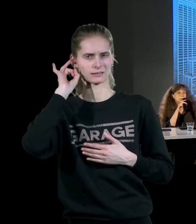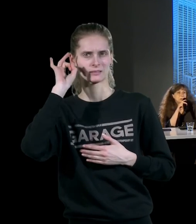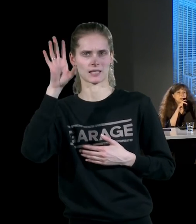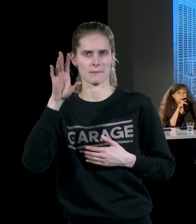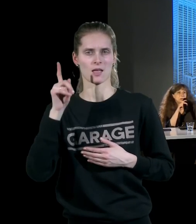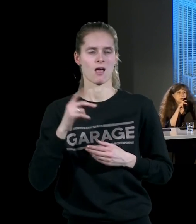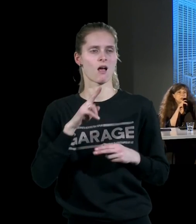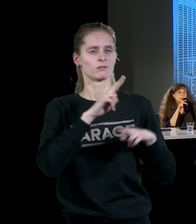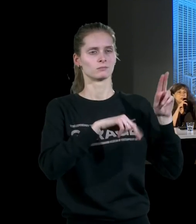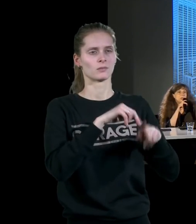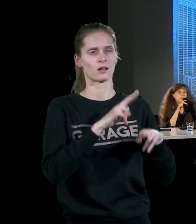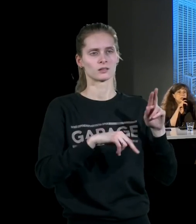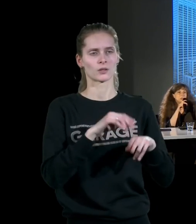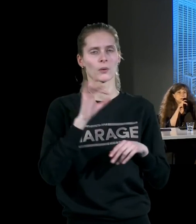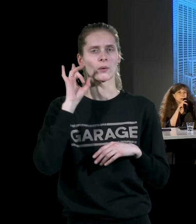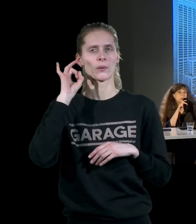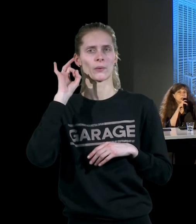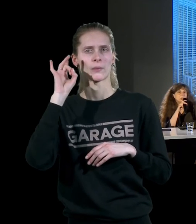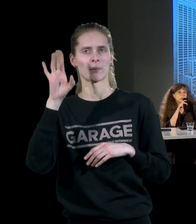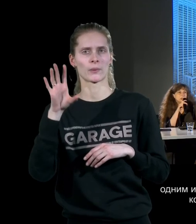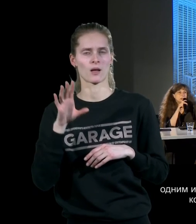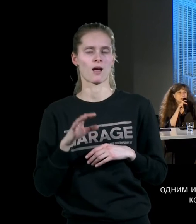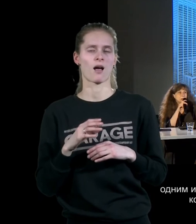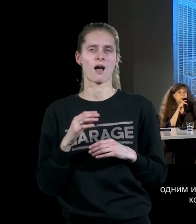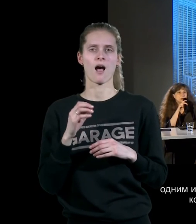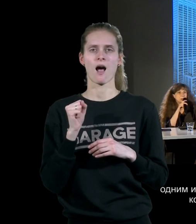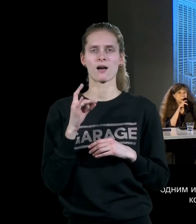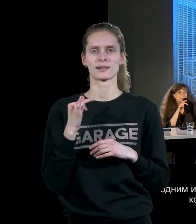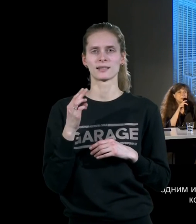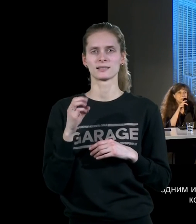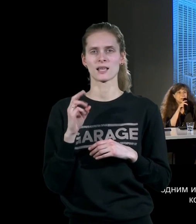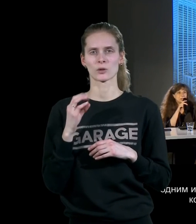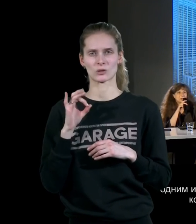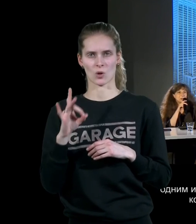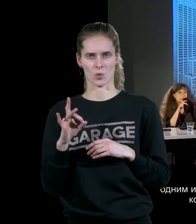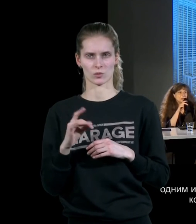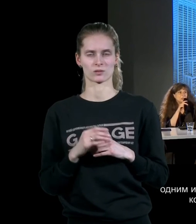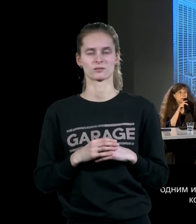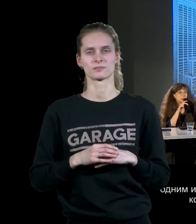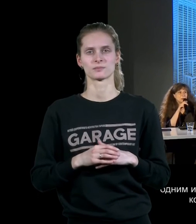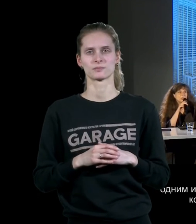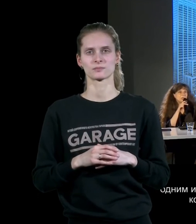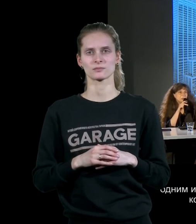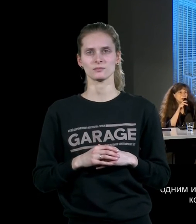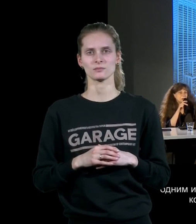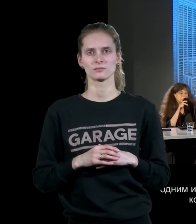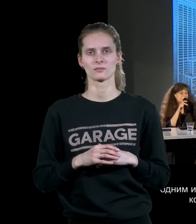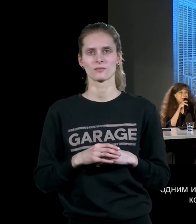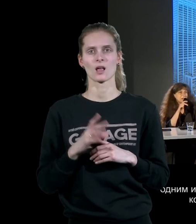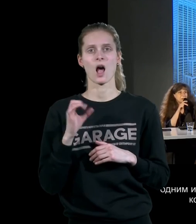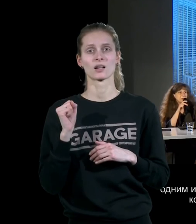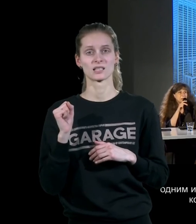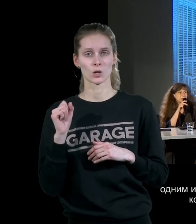архитекторами Миссом Ван де Роэ. Это выходец из Баухауза, один из основоположников, собственно, современной архитектуры, архитектуры модернизма,